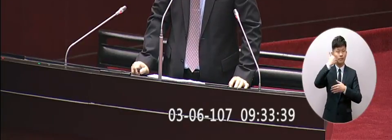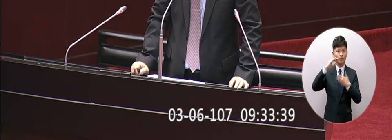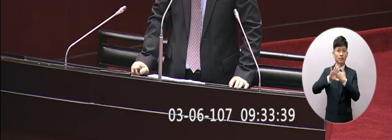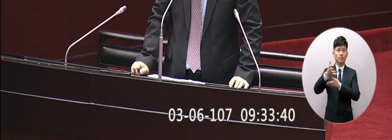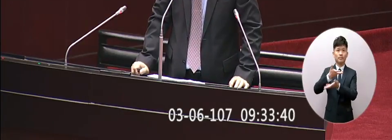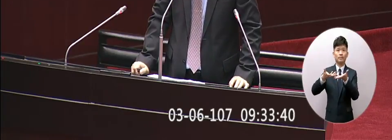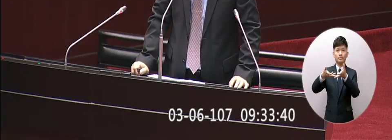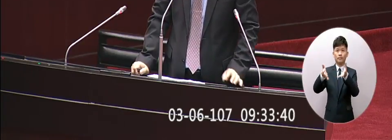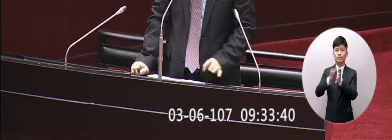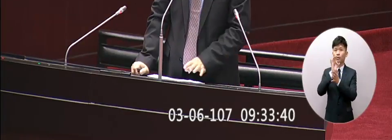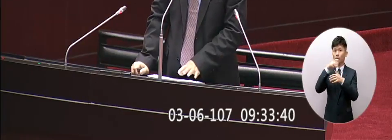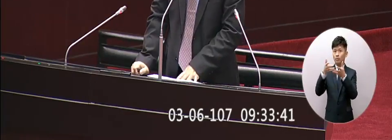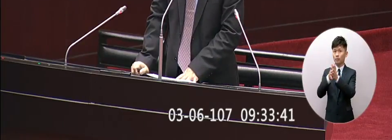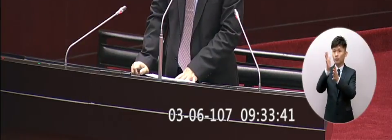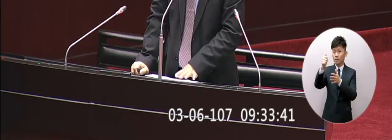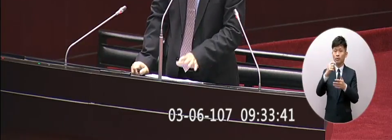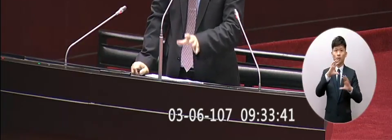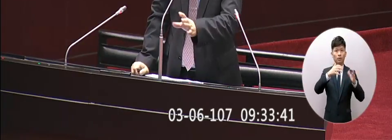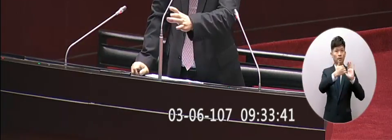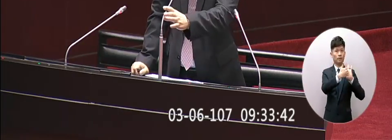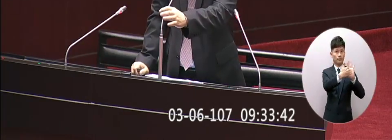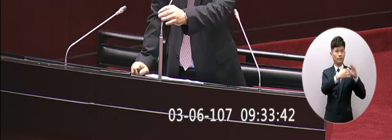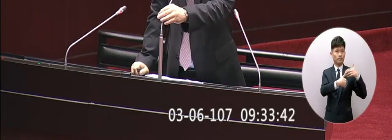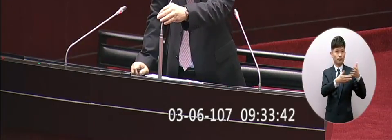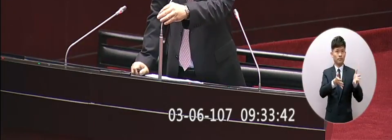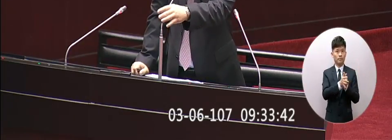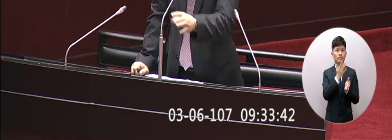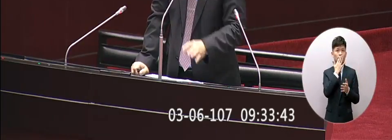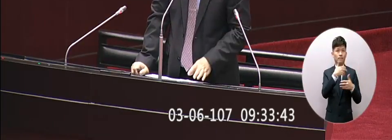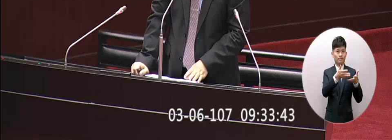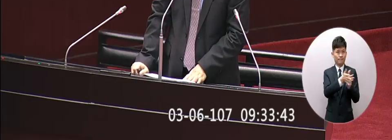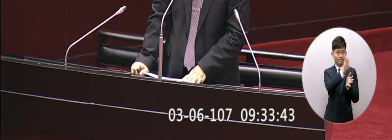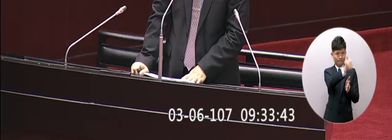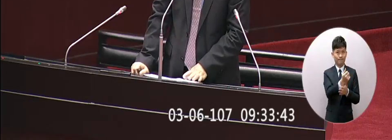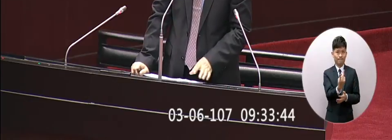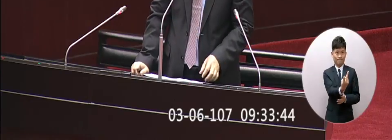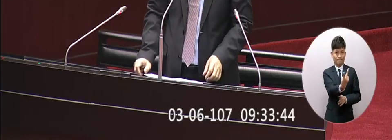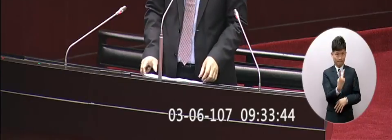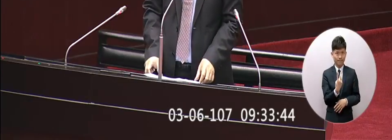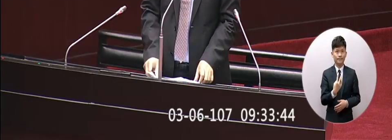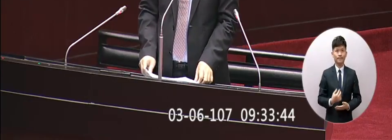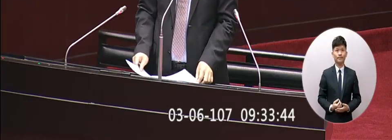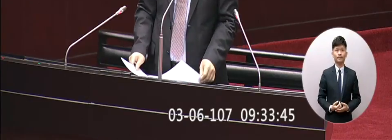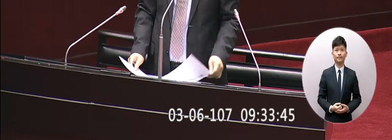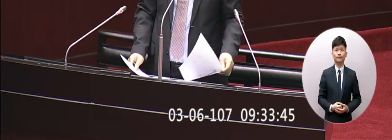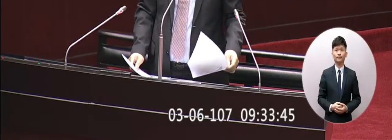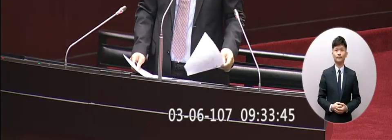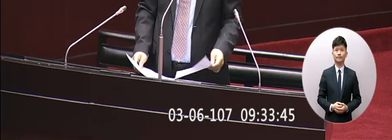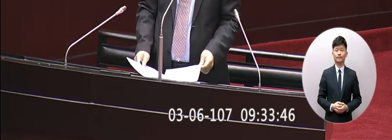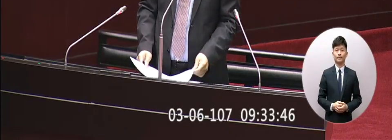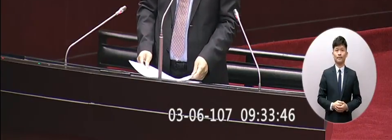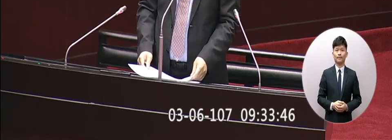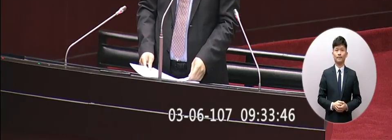交部吴部长跟国防部严部长。 外交部吴部长，国防部严部长。